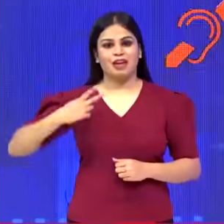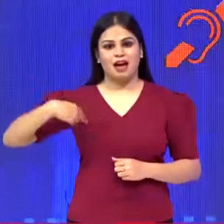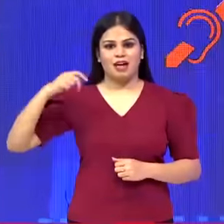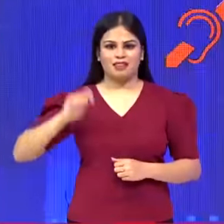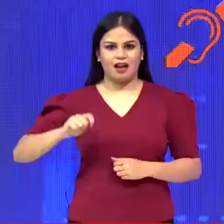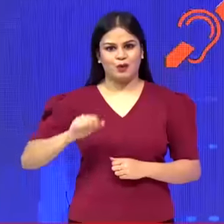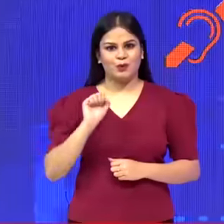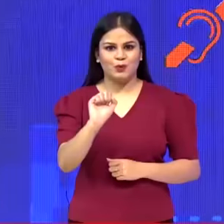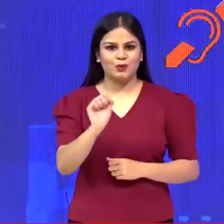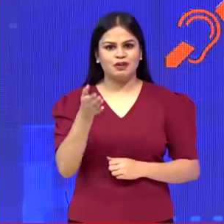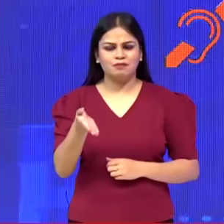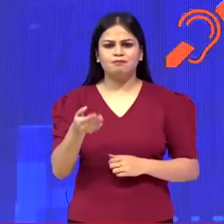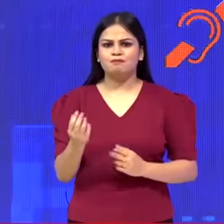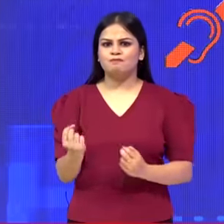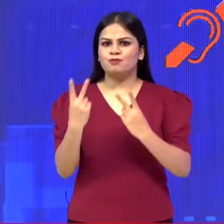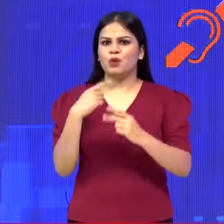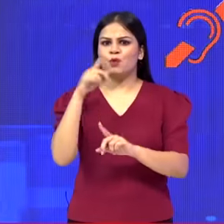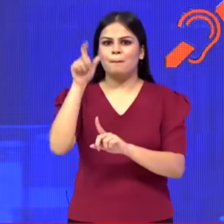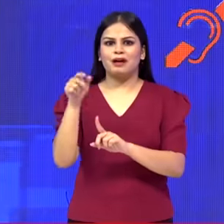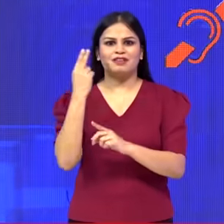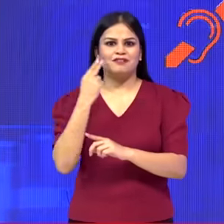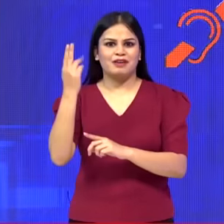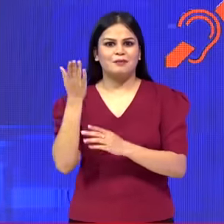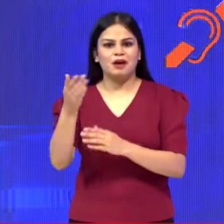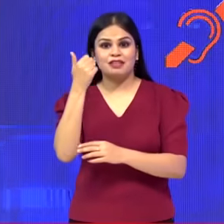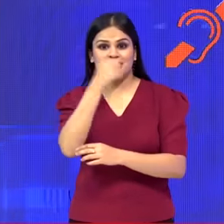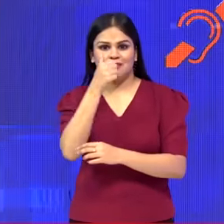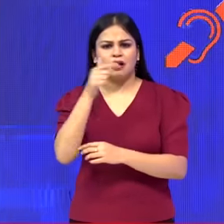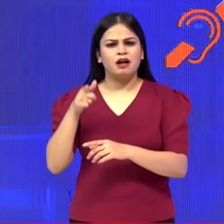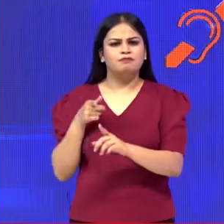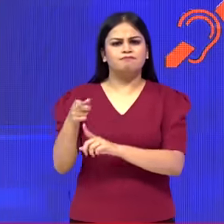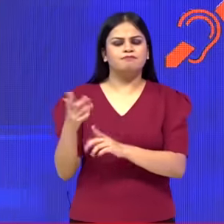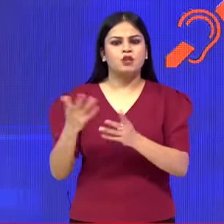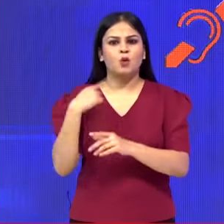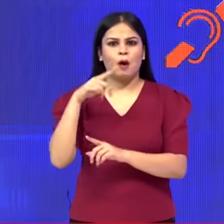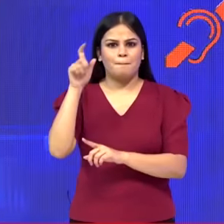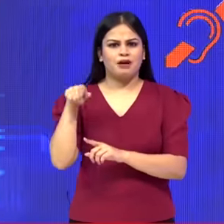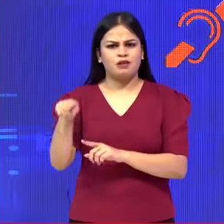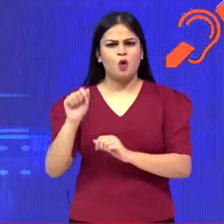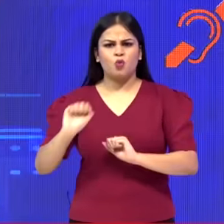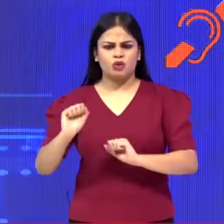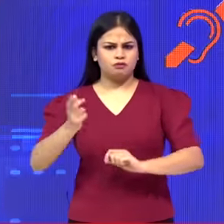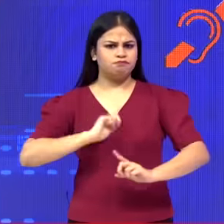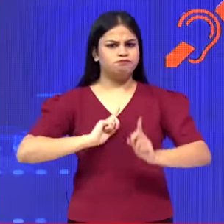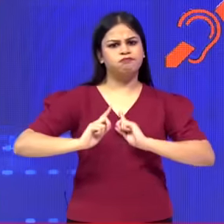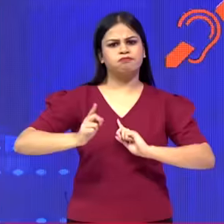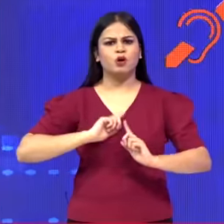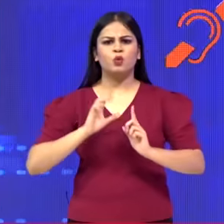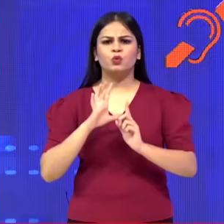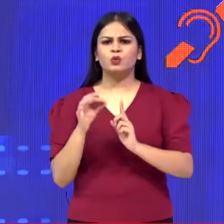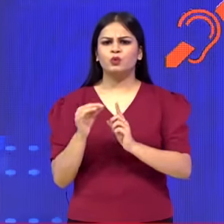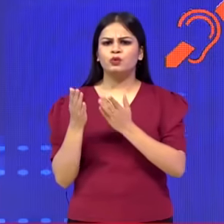आपकी अदालत में सुपरस्टार सलमान खान पर इल्जाम है कि ये मनमानी करते हैं।